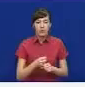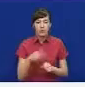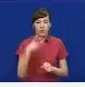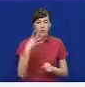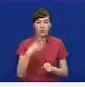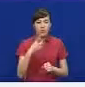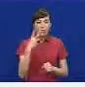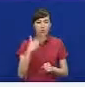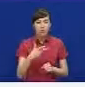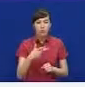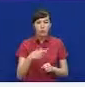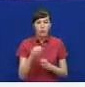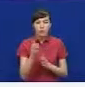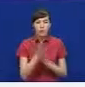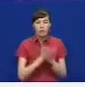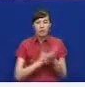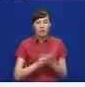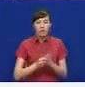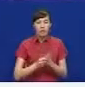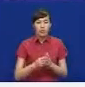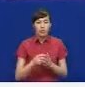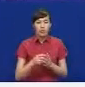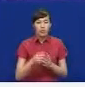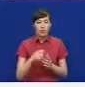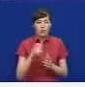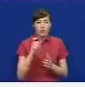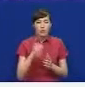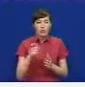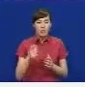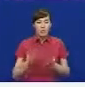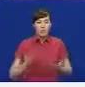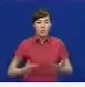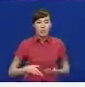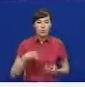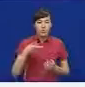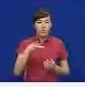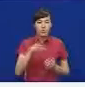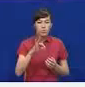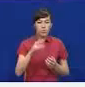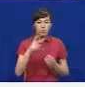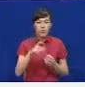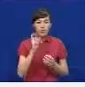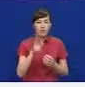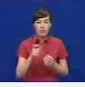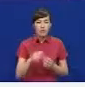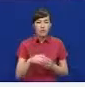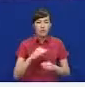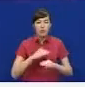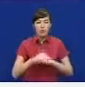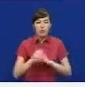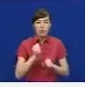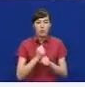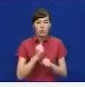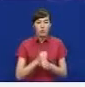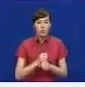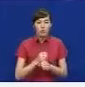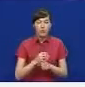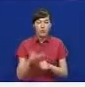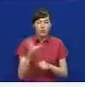ардагер тұрады. Екі азаматын жоқтап қалған жесір, 2300-ден астам тыл ардагері бар. Жергілікті әкімдік солардың